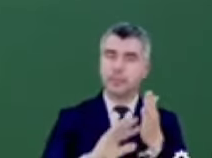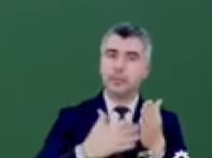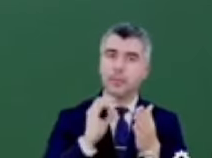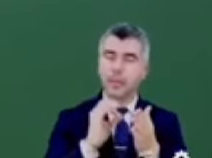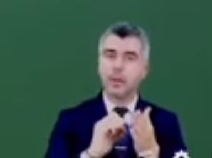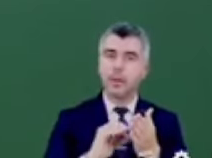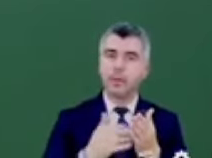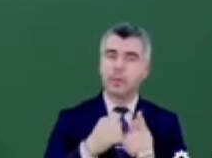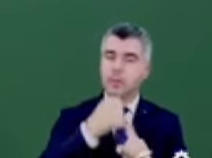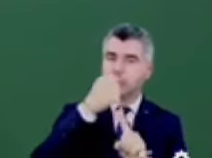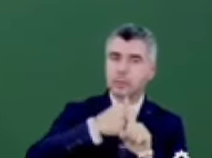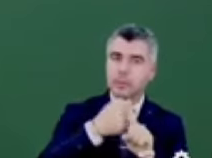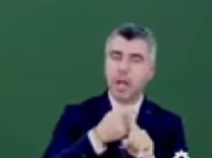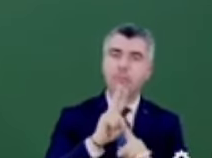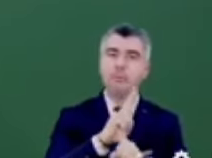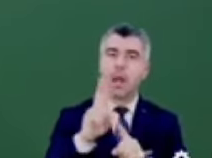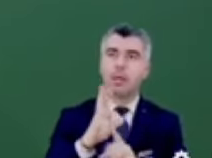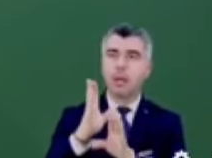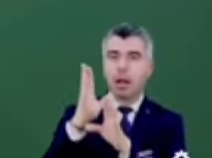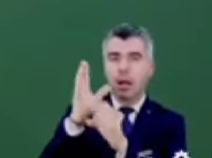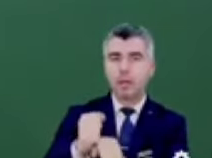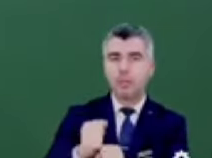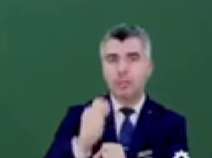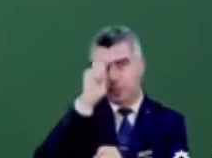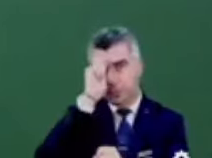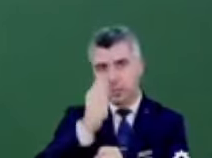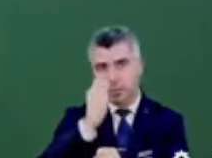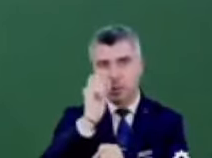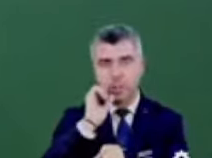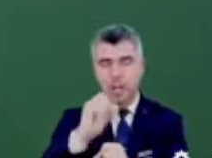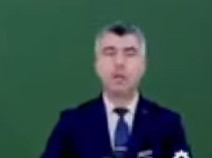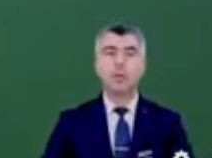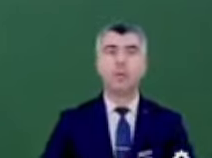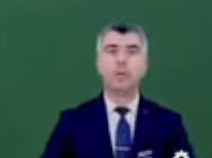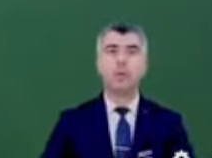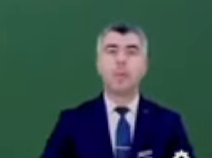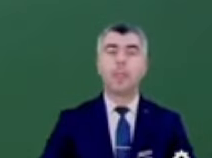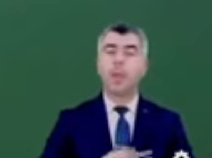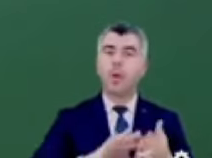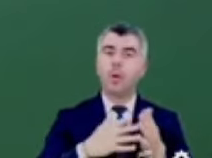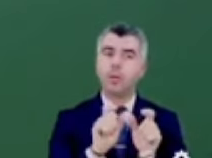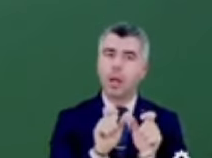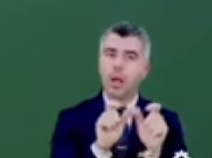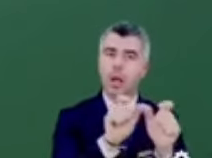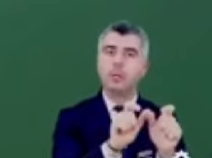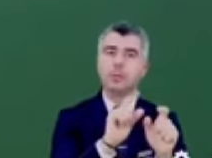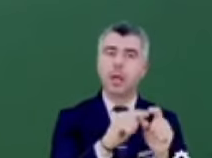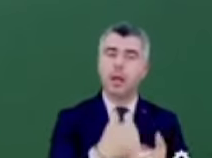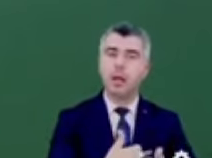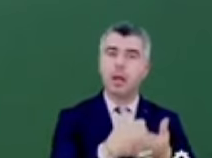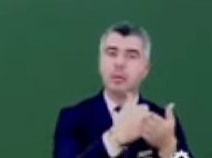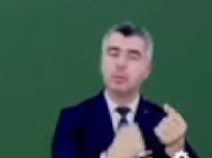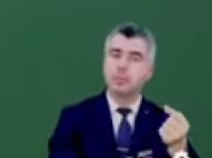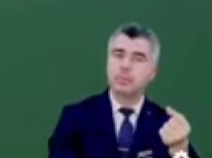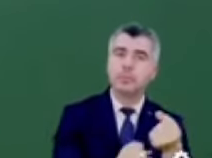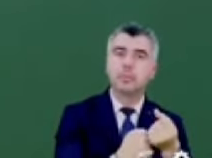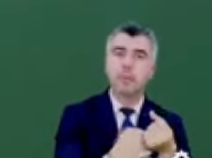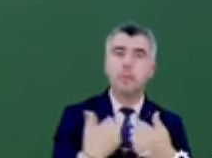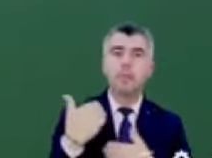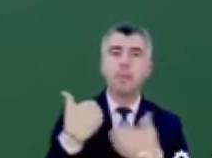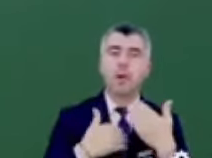في اطار تنفيذ التوجيهات الساميه ديال صاحب الجلاله الملك محمد السادس نصره الله والعنايه الكبرى التي يليها لهذه الفئه